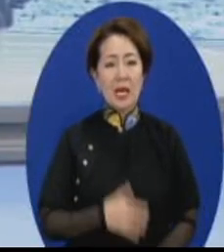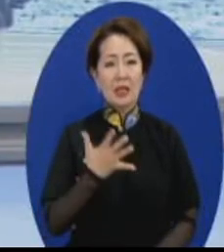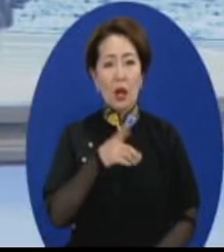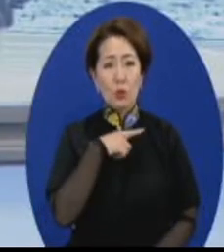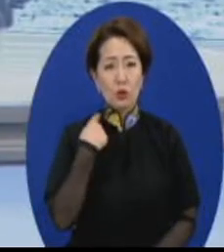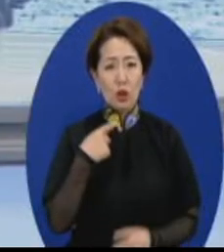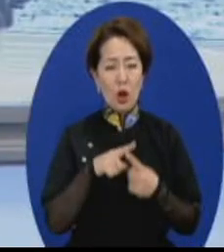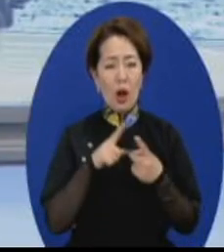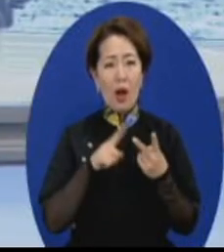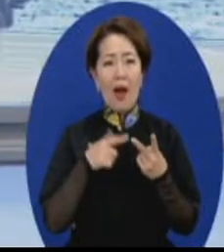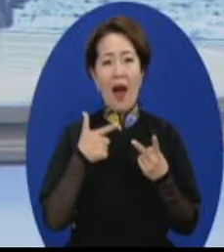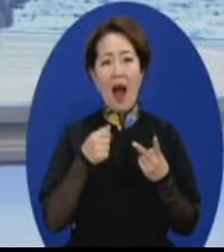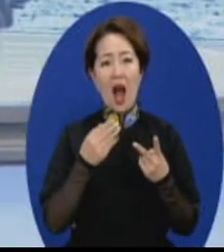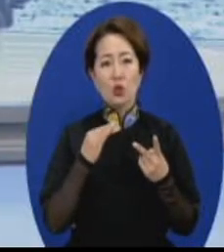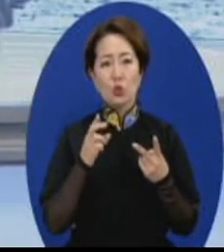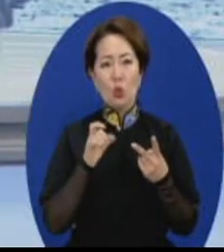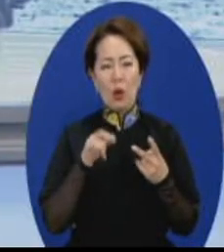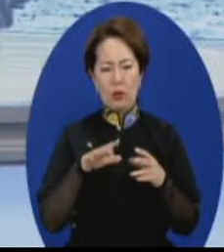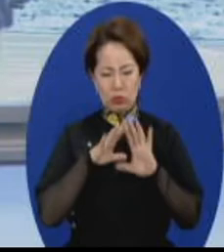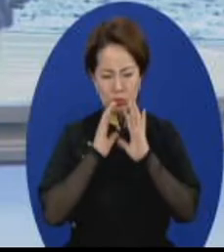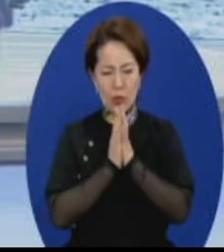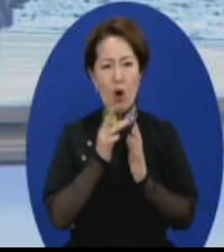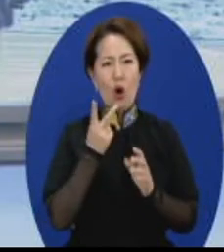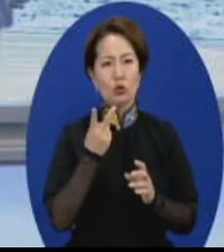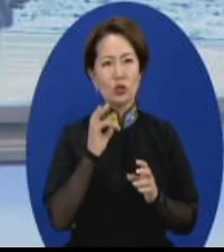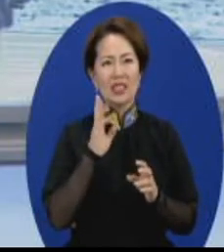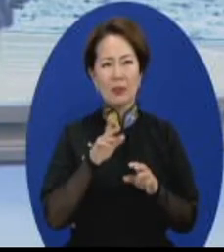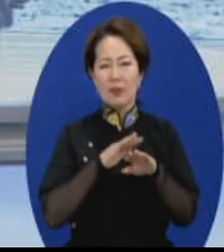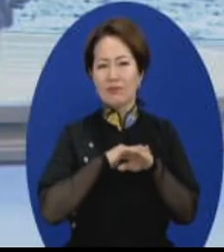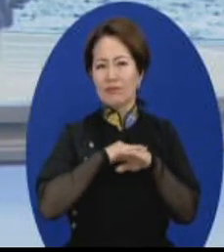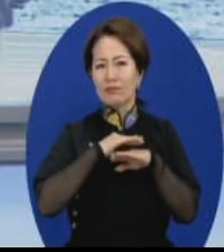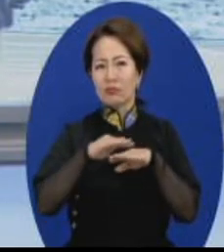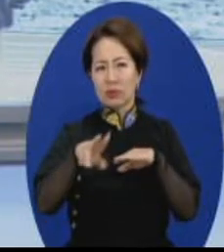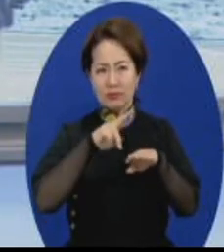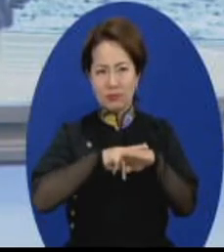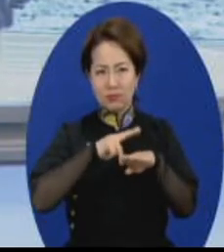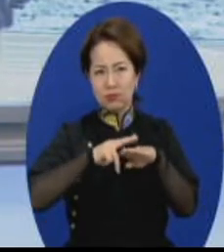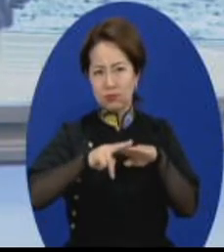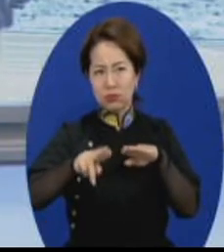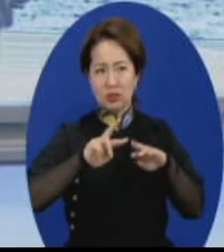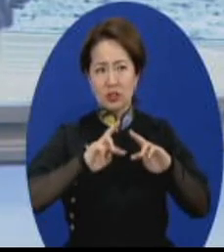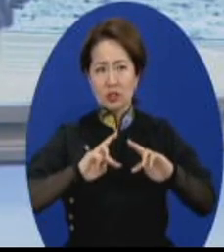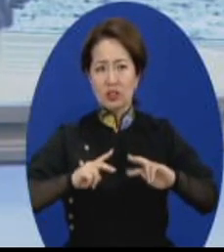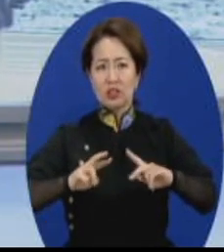Таван тулгай гашин сухай чиглэлийн 240 км төмөр зүйн анхны суман шилжүүлэх хийгдлээ. 2600 мянган халуунаас